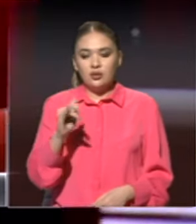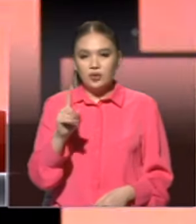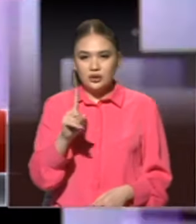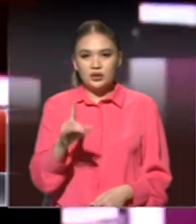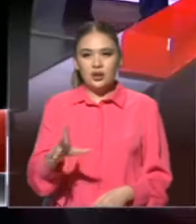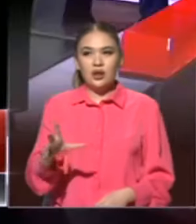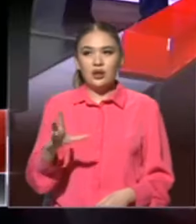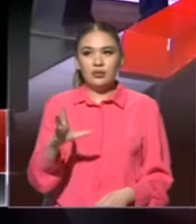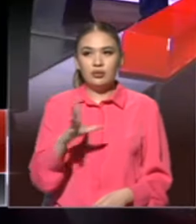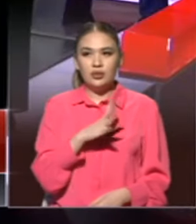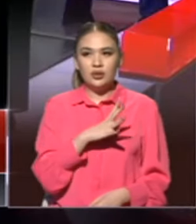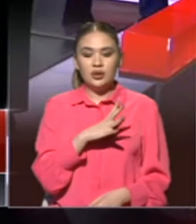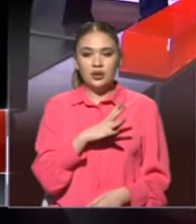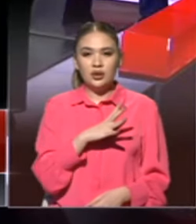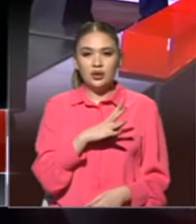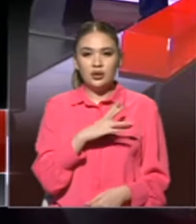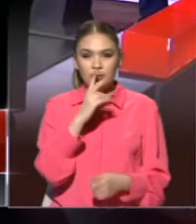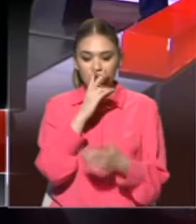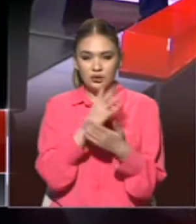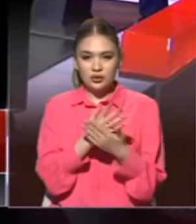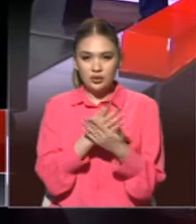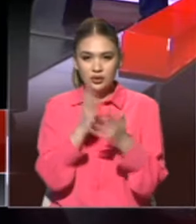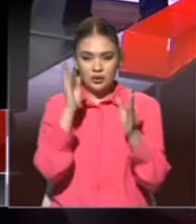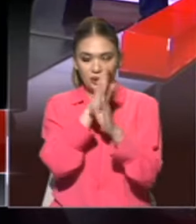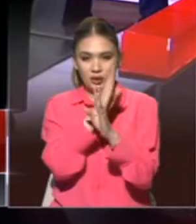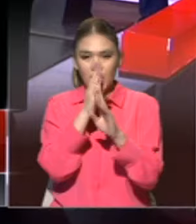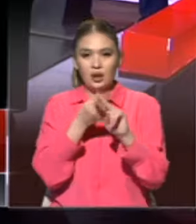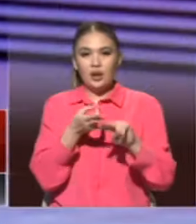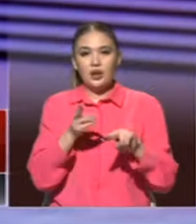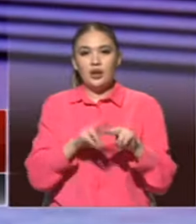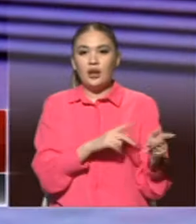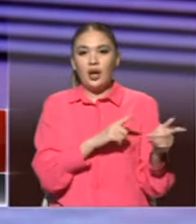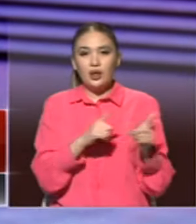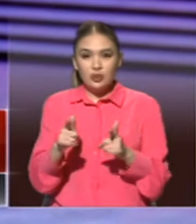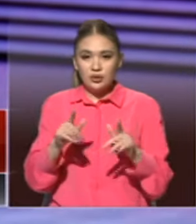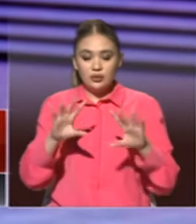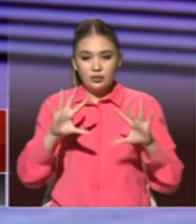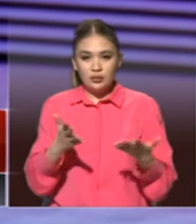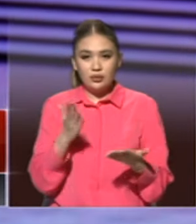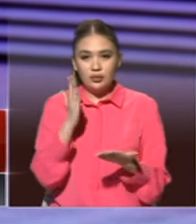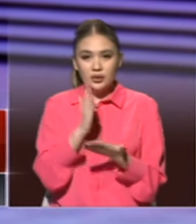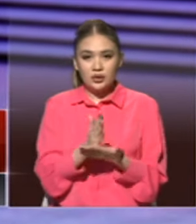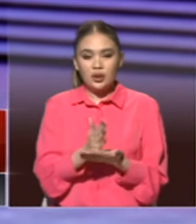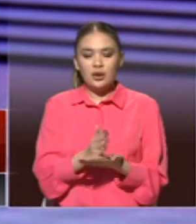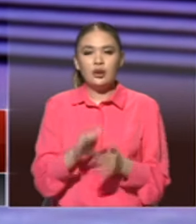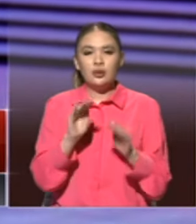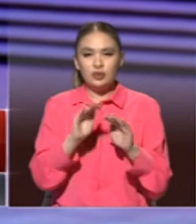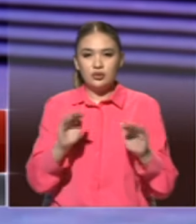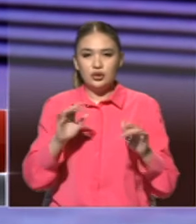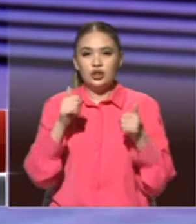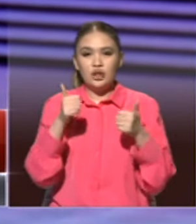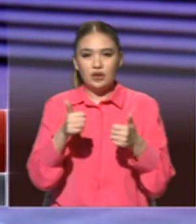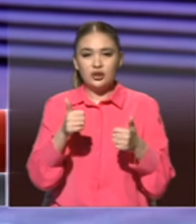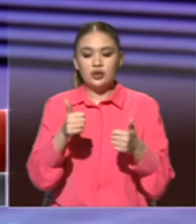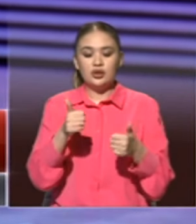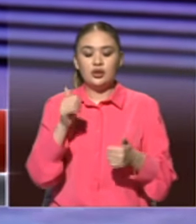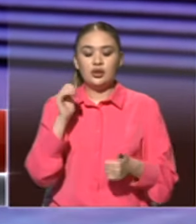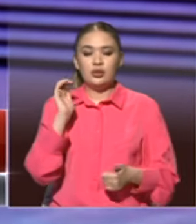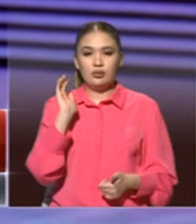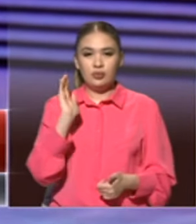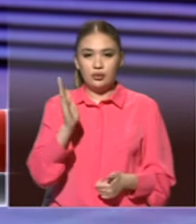болды ғой. Сол сынақпен негізі дайын болса, әрине түлек жақсы тапсырады. Бірақ дайындық бұрын